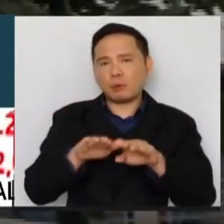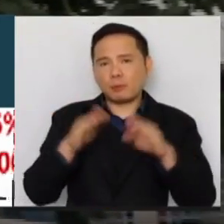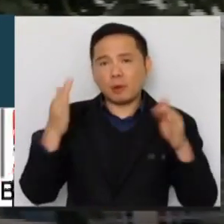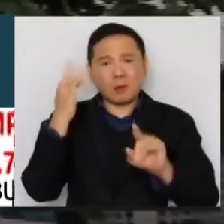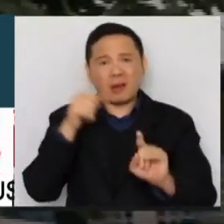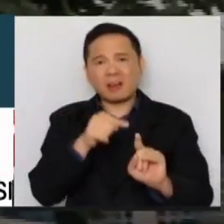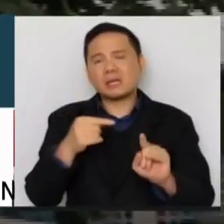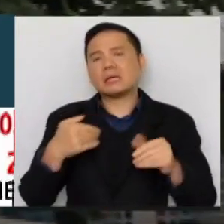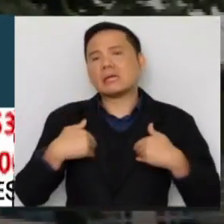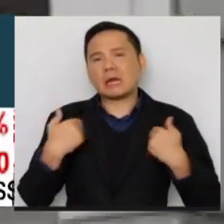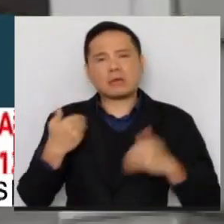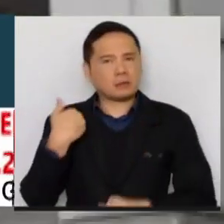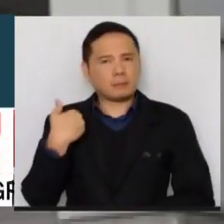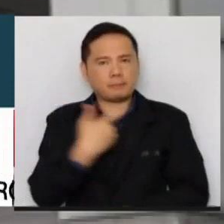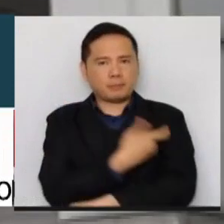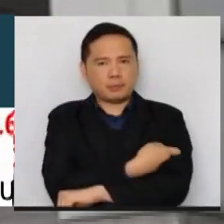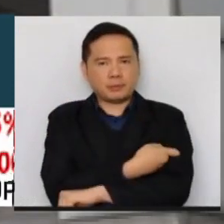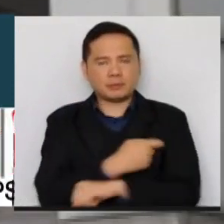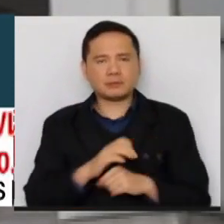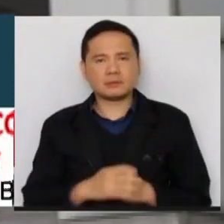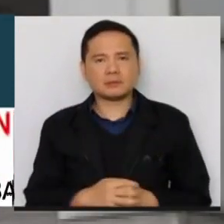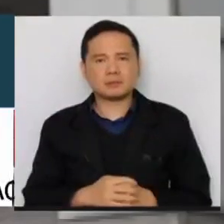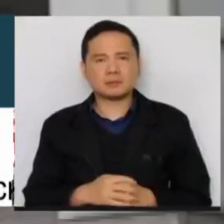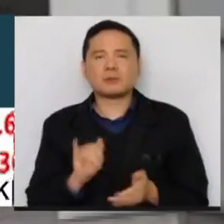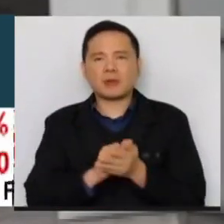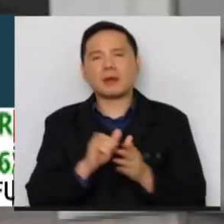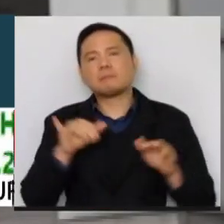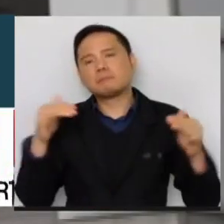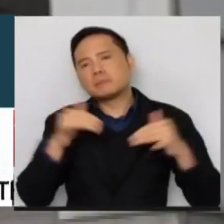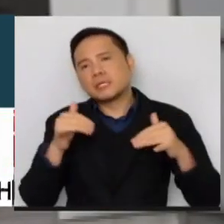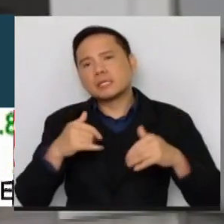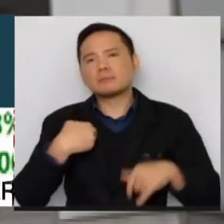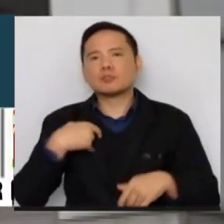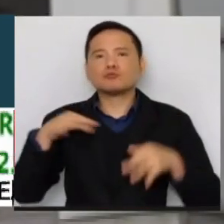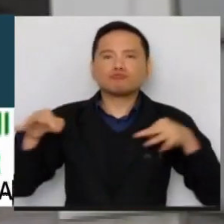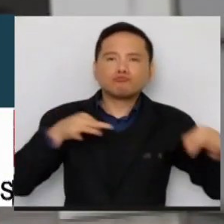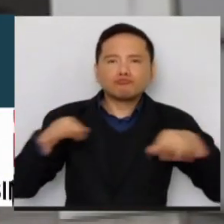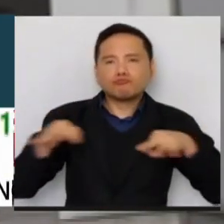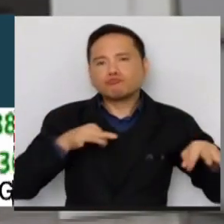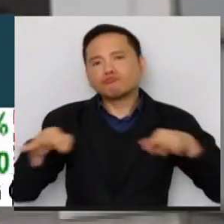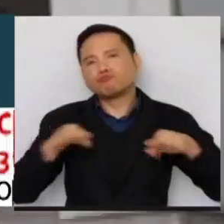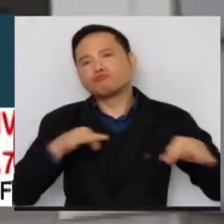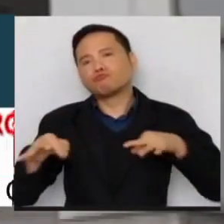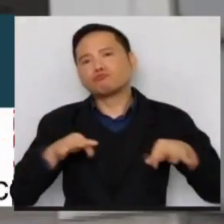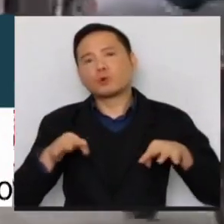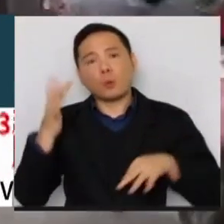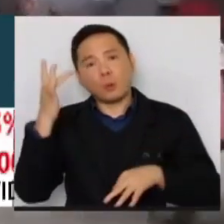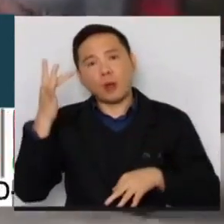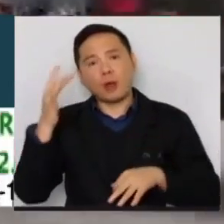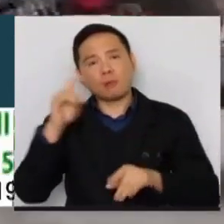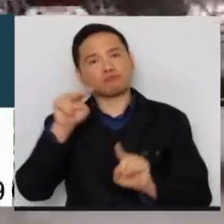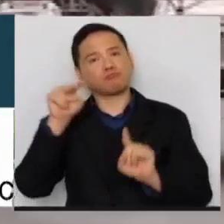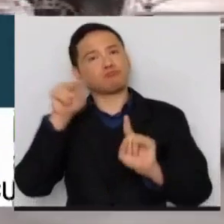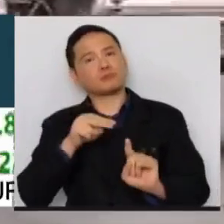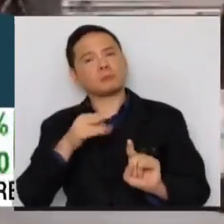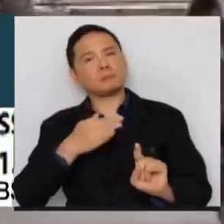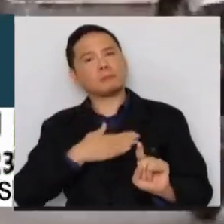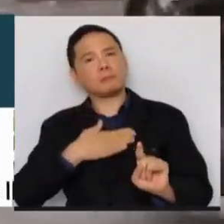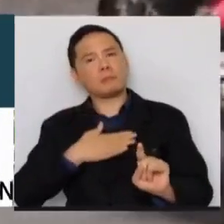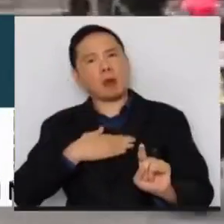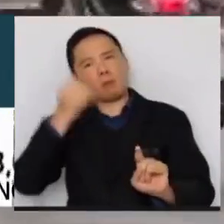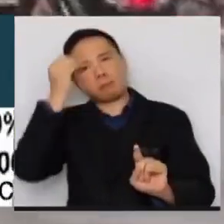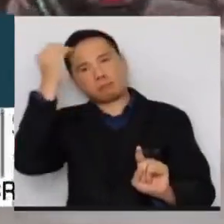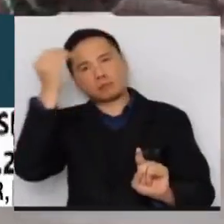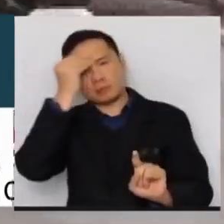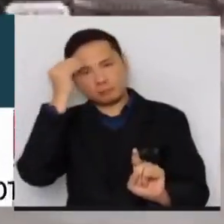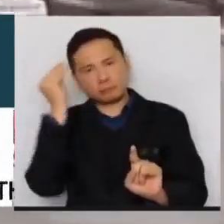bakunado. So yun, I just explained to them kung bakit ganun yung stand ko pagdating sa elementary at bakit ganun yung stand